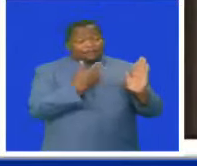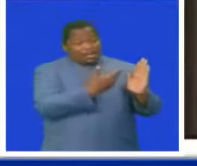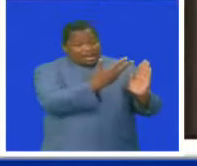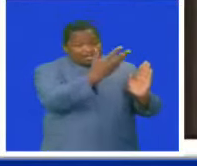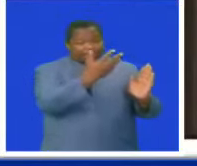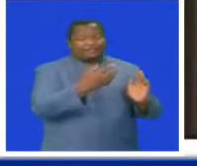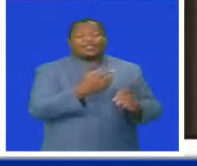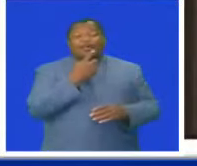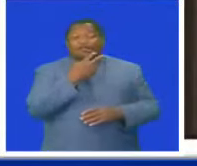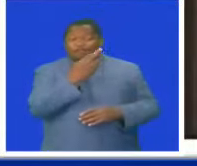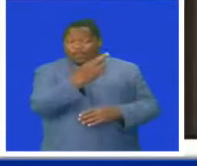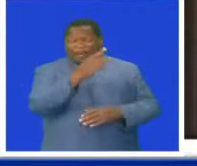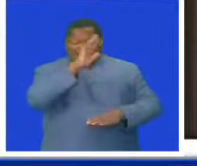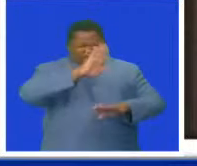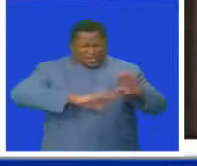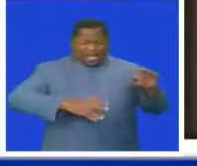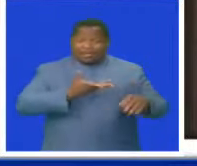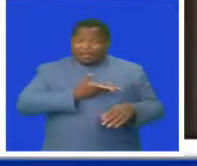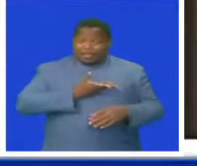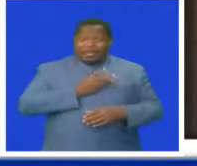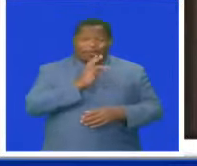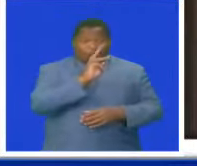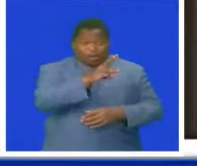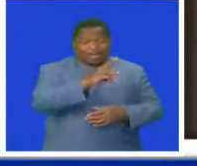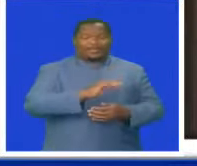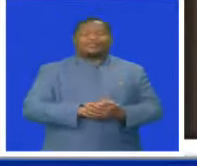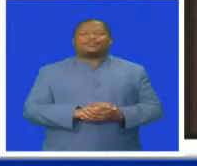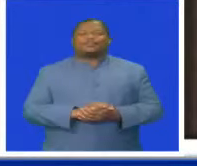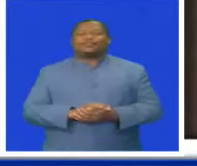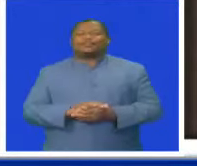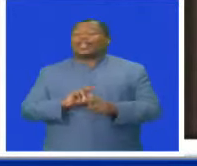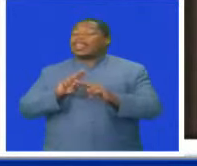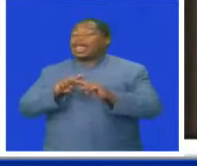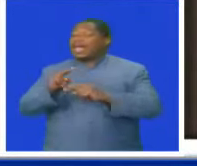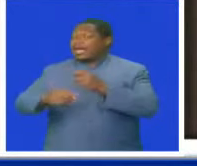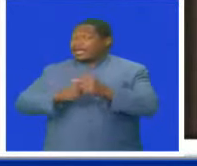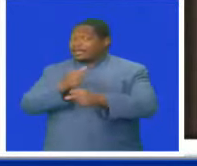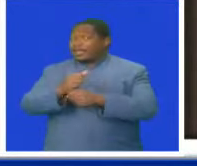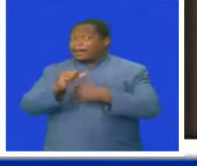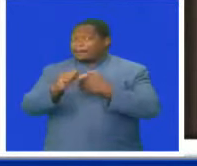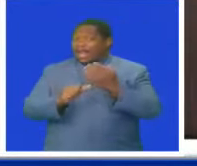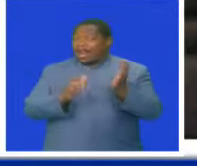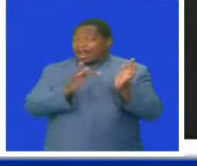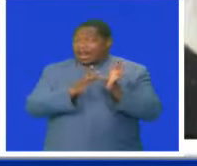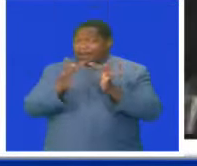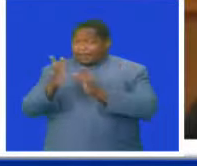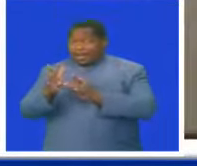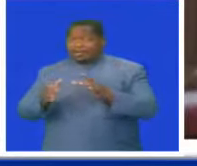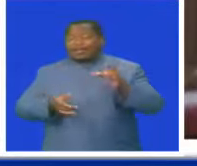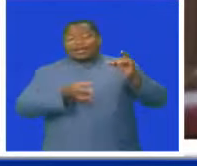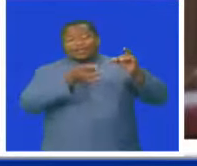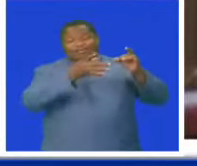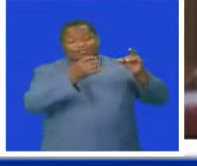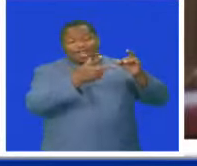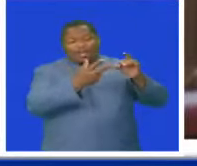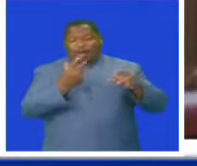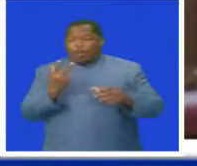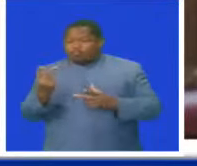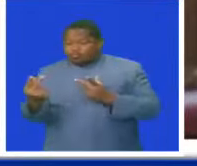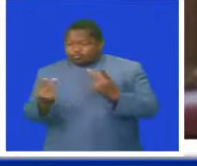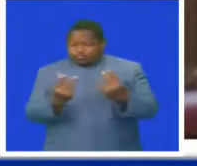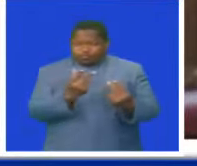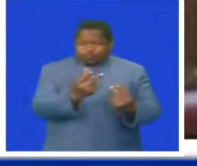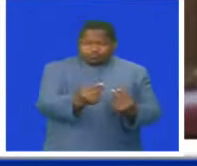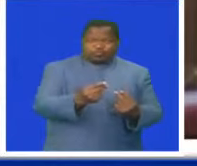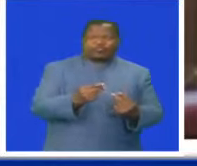Kubhekeke ukuthi ufike ngenyanga yamabasa eminyakeni lodako kuleli umuthi wokuvikela umkhuhlane iCOVID-19. Kanti-ke bangetulo